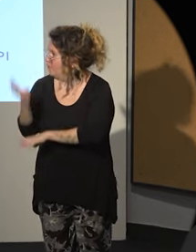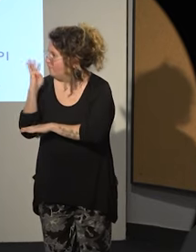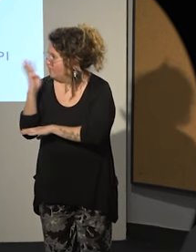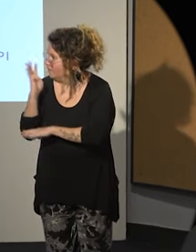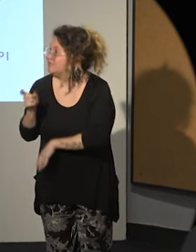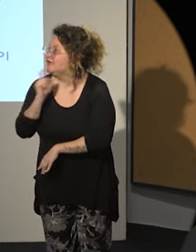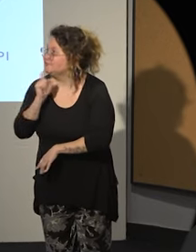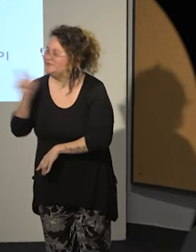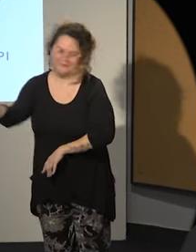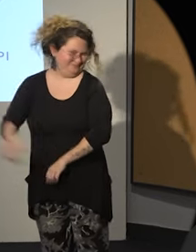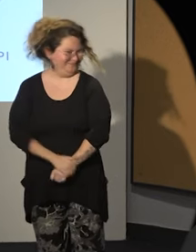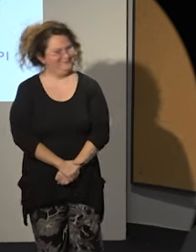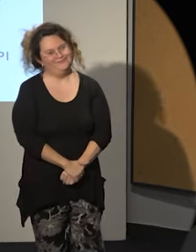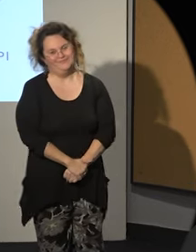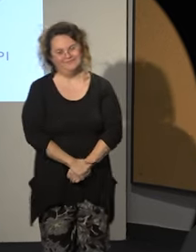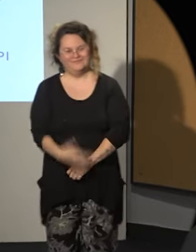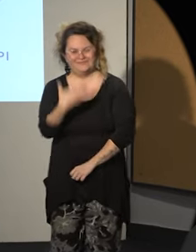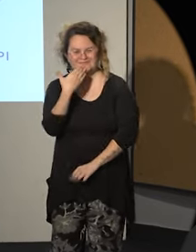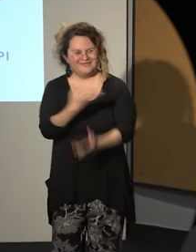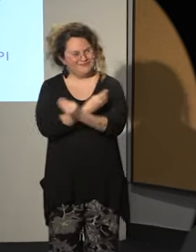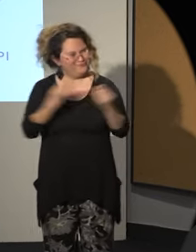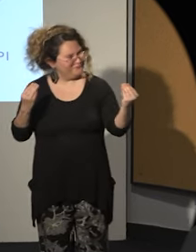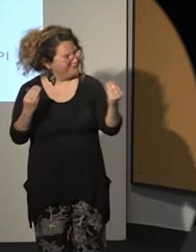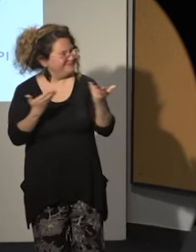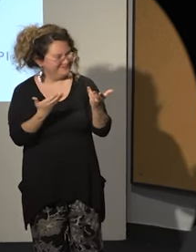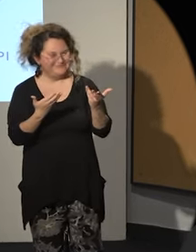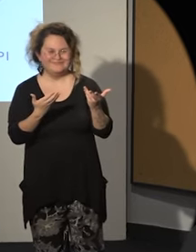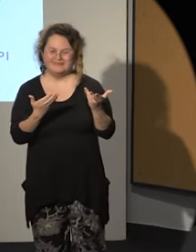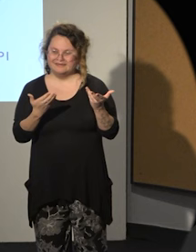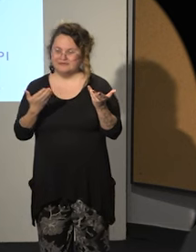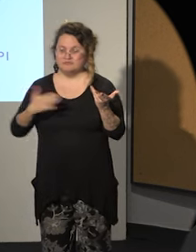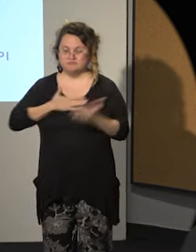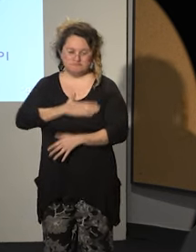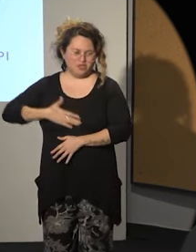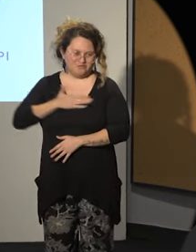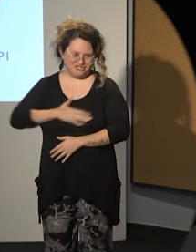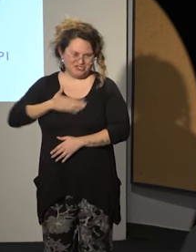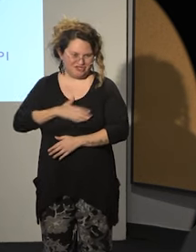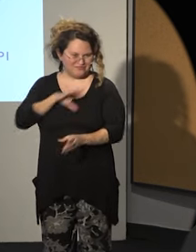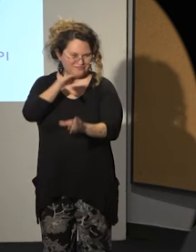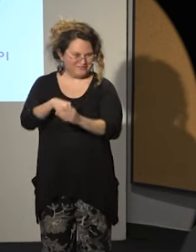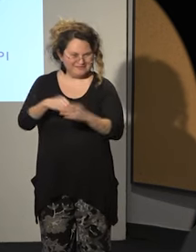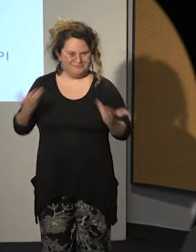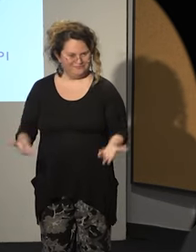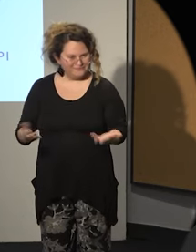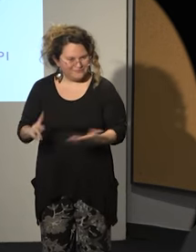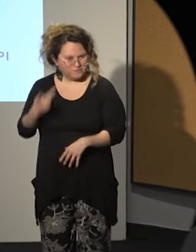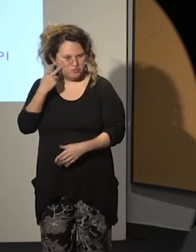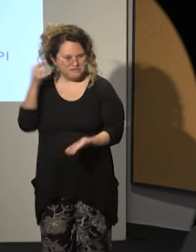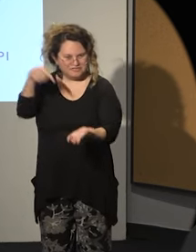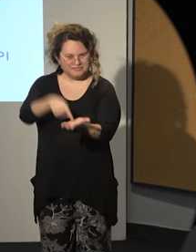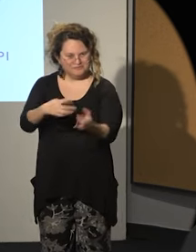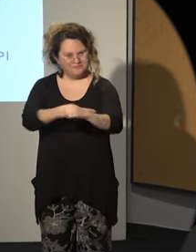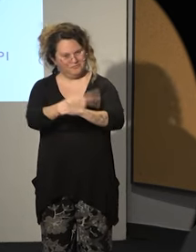l'heure. Merci beaucoup, Eric. Donc c'est vraiment un plaisir d'être parmi vous à Poitiers, à l'espace